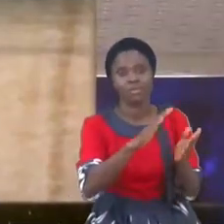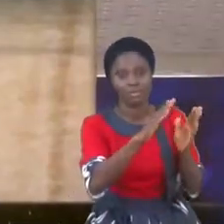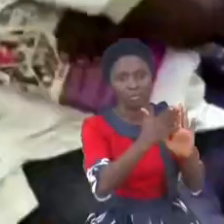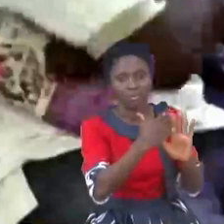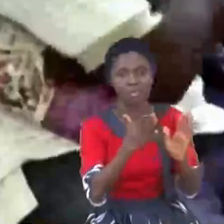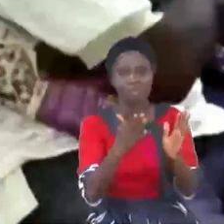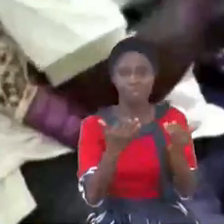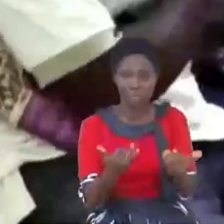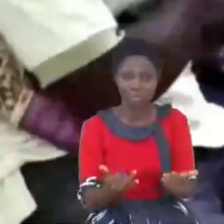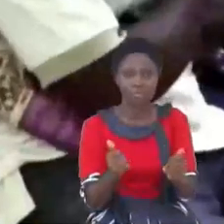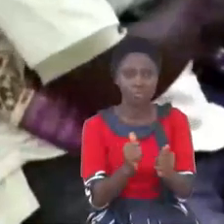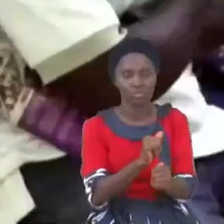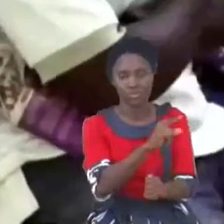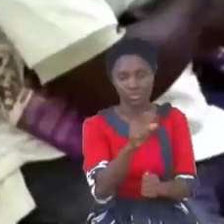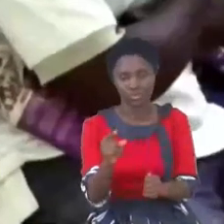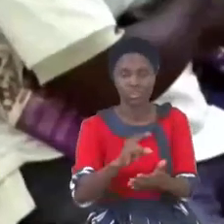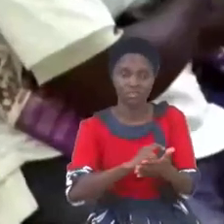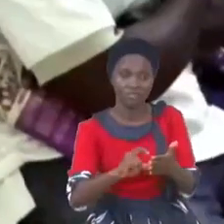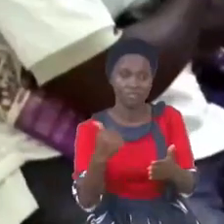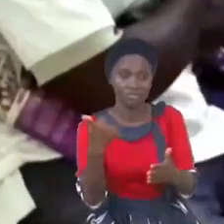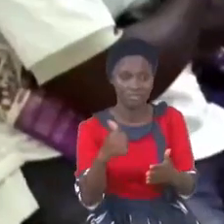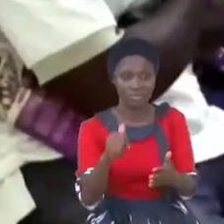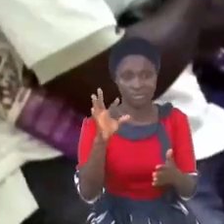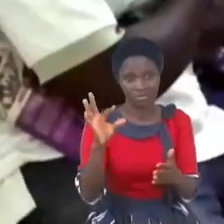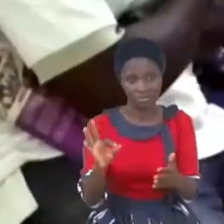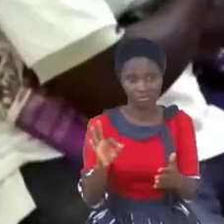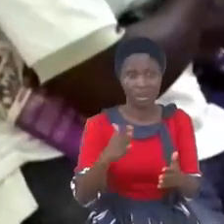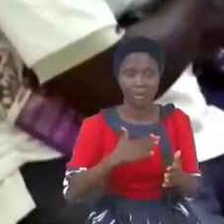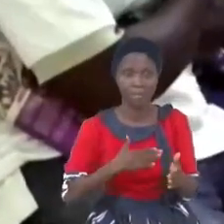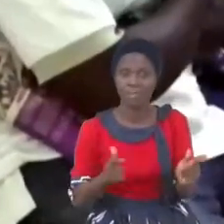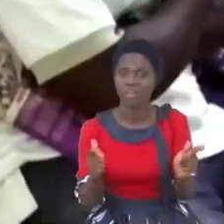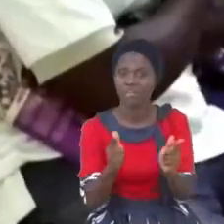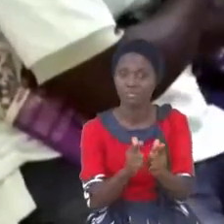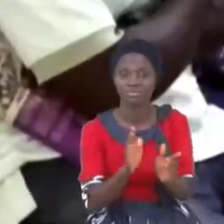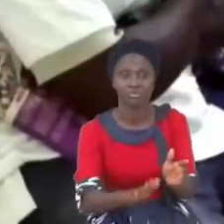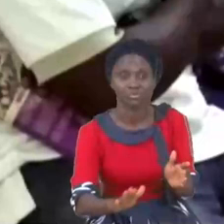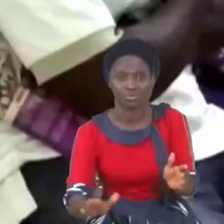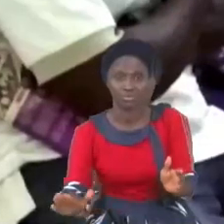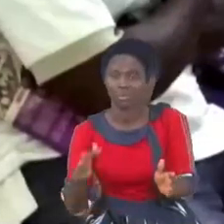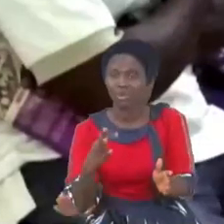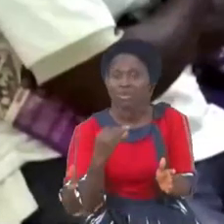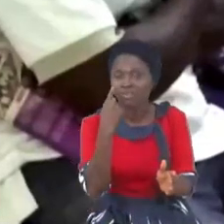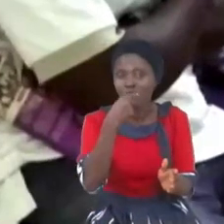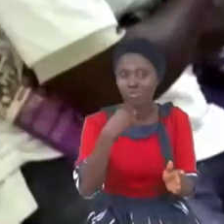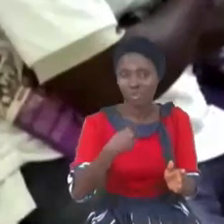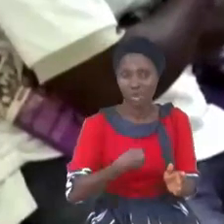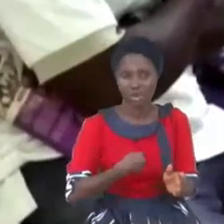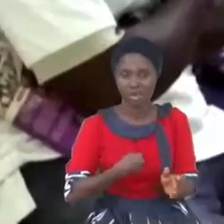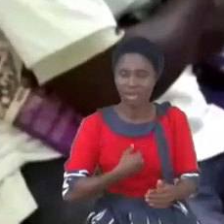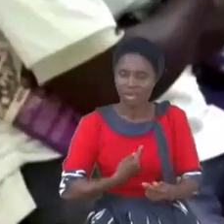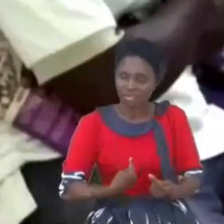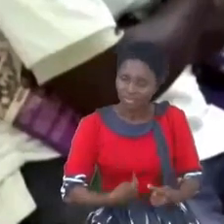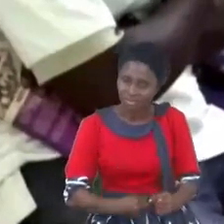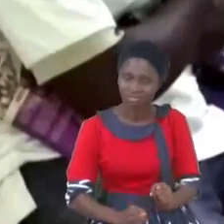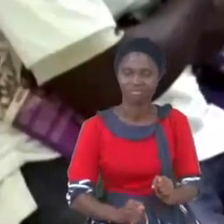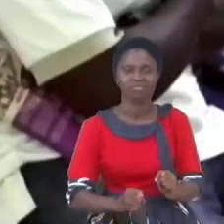vous. 19. Mes enfants, pour qui j'éprouve de nouveau les douleurs de